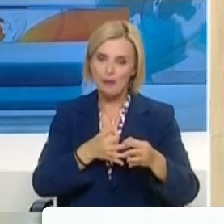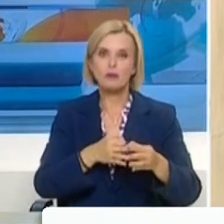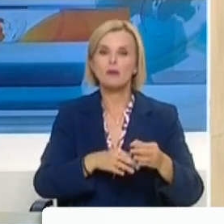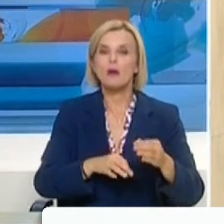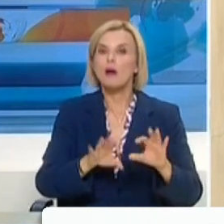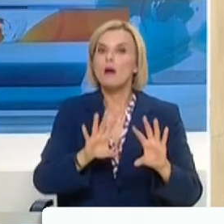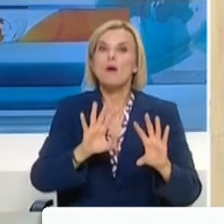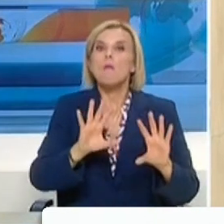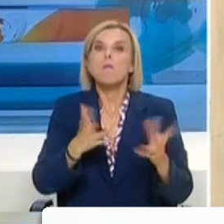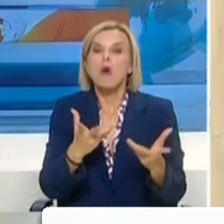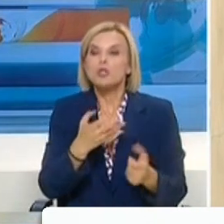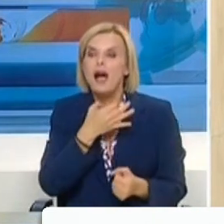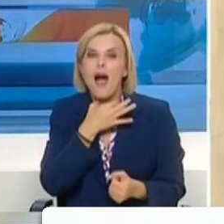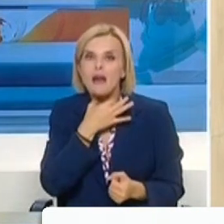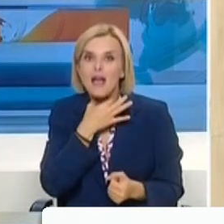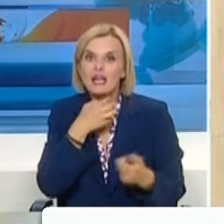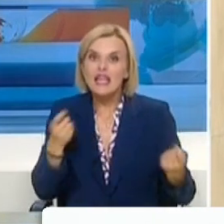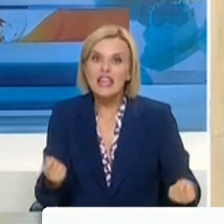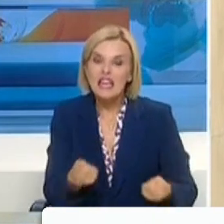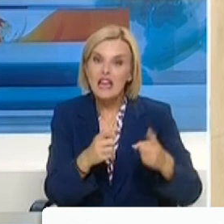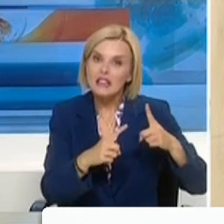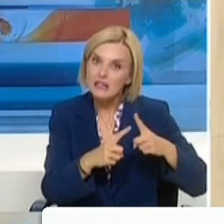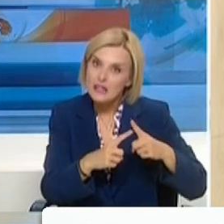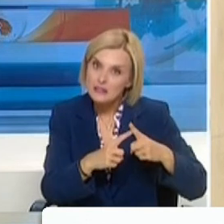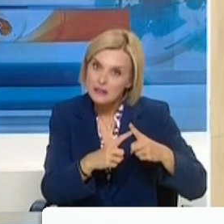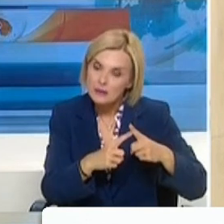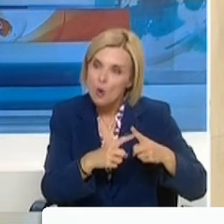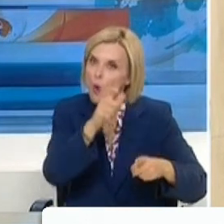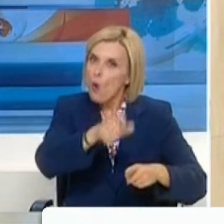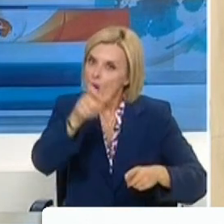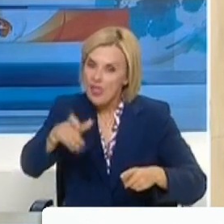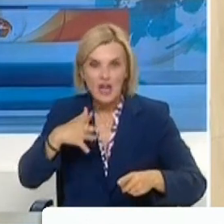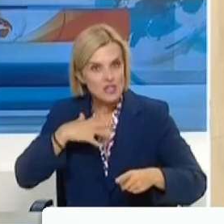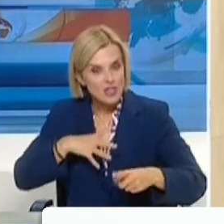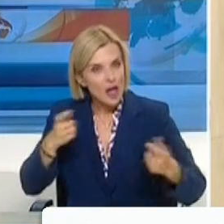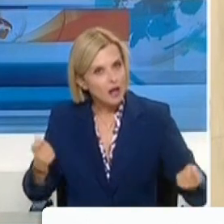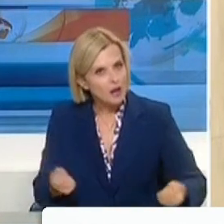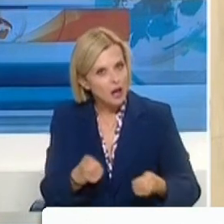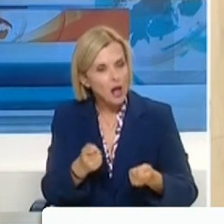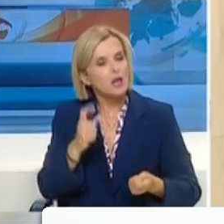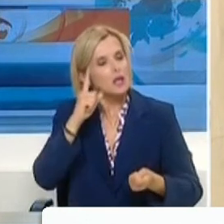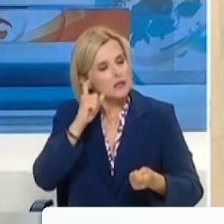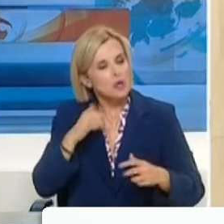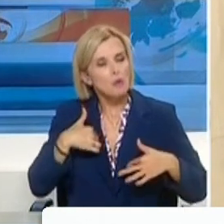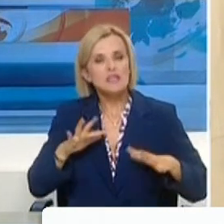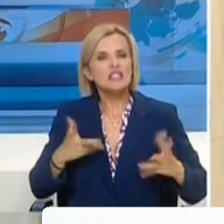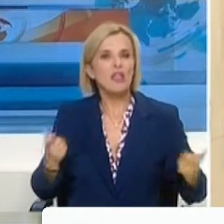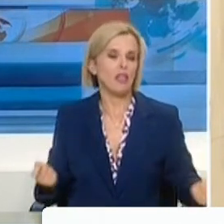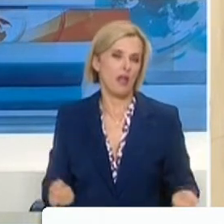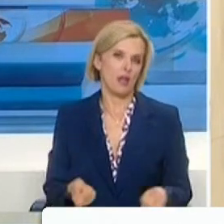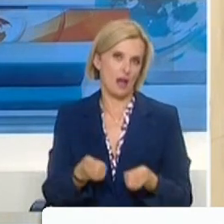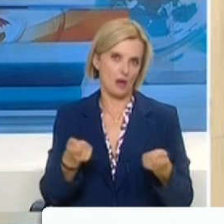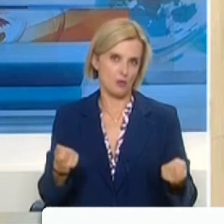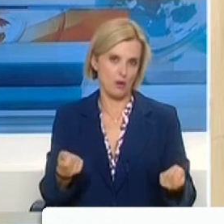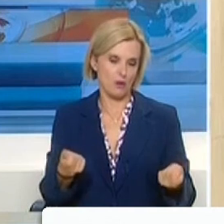νομίζω ότι είναι όλα ρυθμισμένα. Σε κάθε περίπτωση, Αυτή τη στιγμή που επανερχόμαστε στην κανονικότητα, το